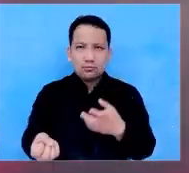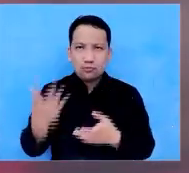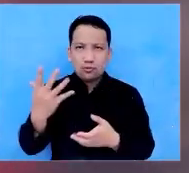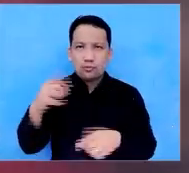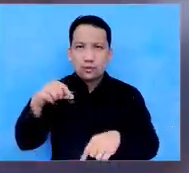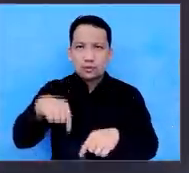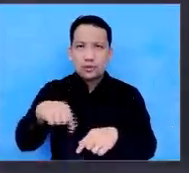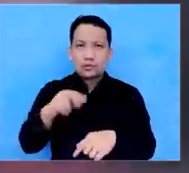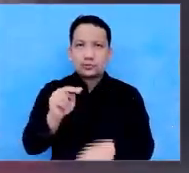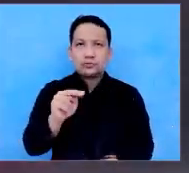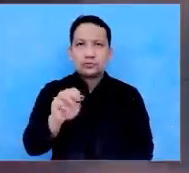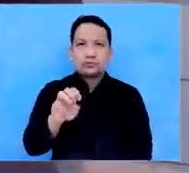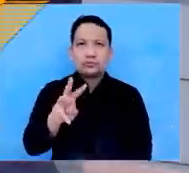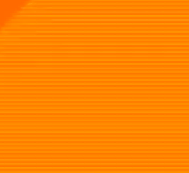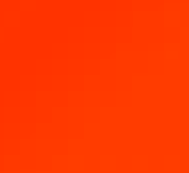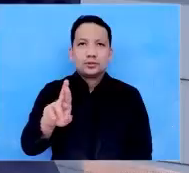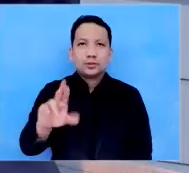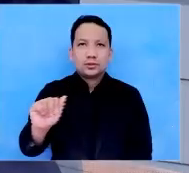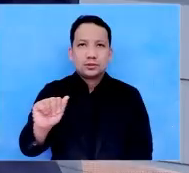Era.